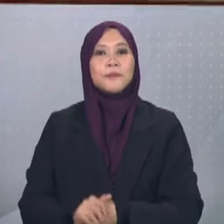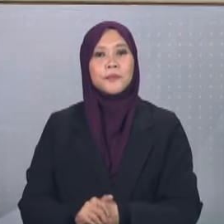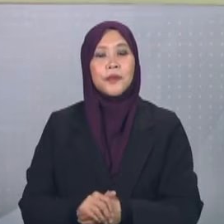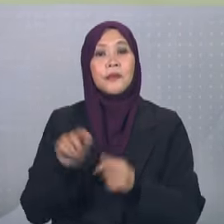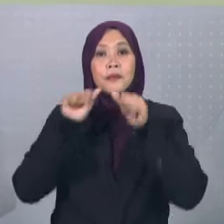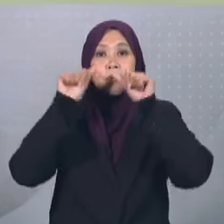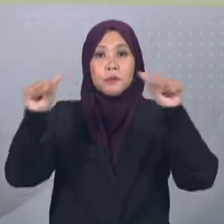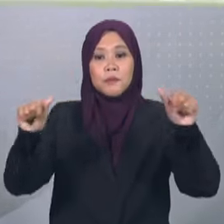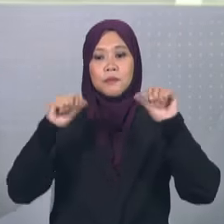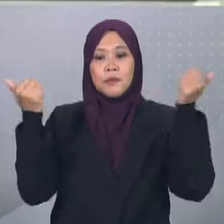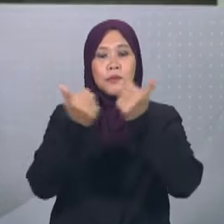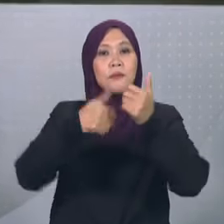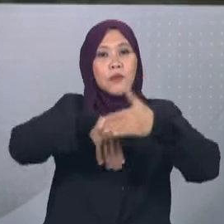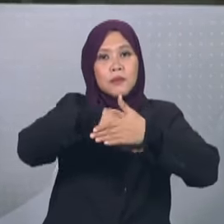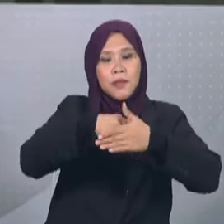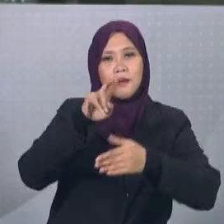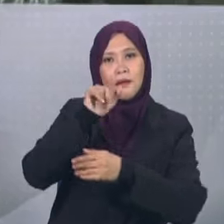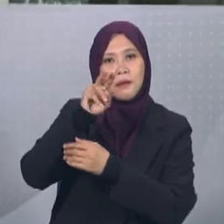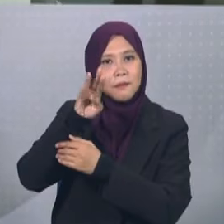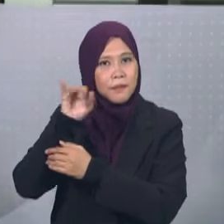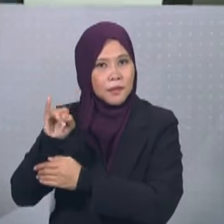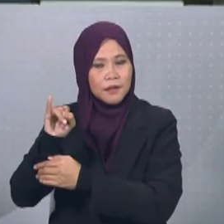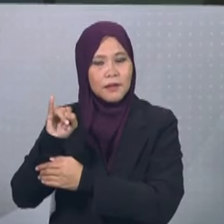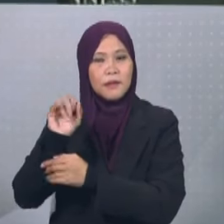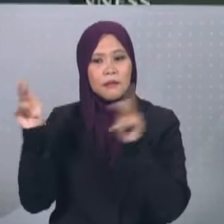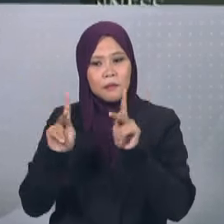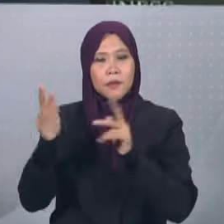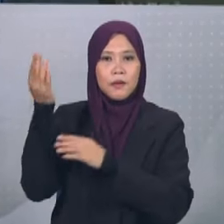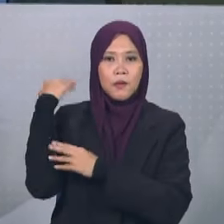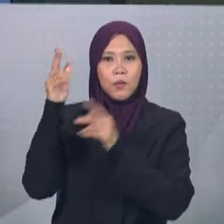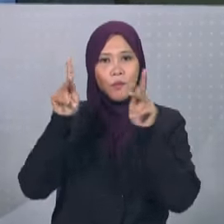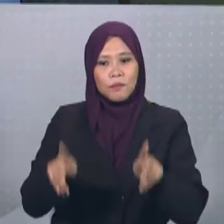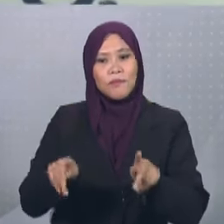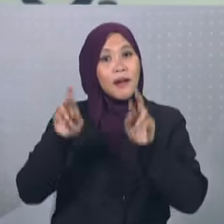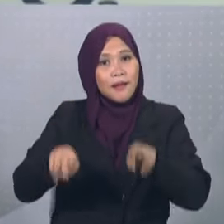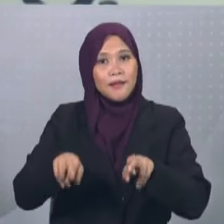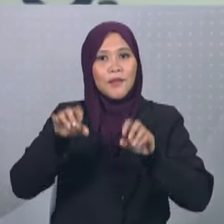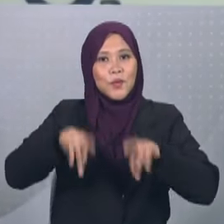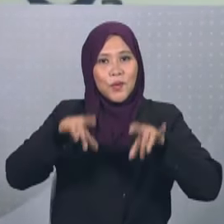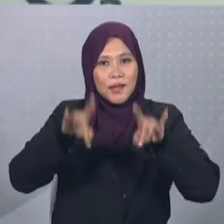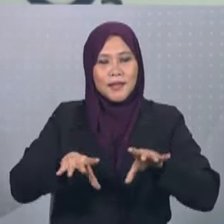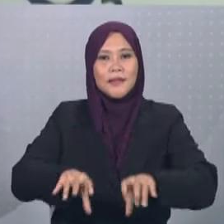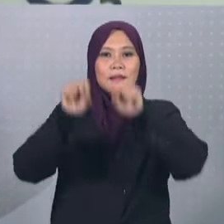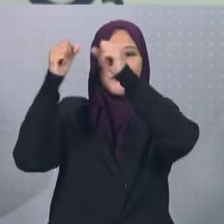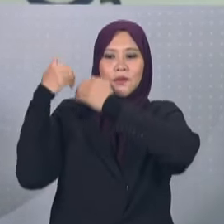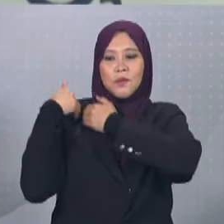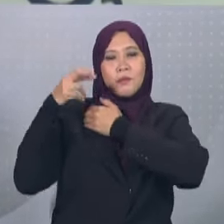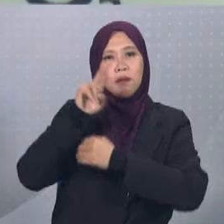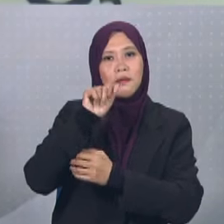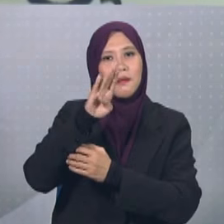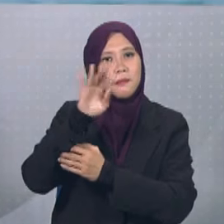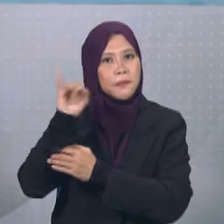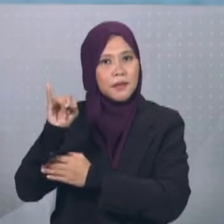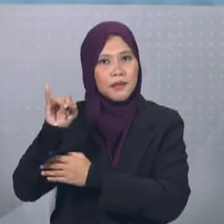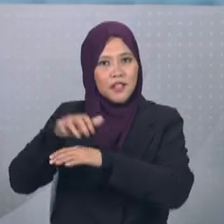itu diumumkan Kesatuan Bola Sepak Rugby England Khamis lalu. Warga Australia berusia 60 tahun itu mengambil alih teraju Rugby England